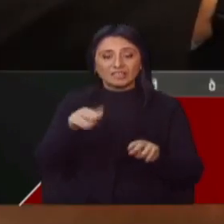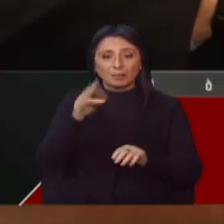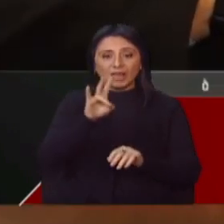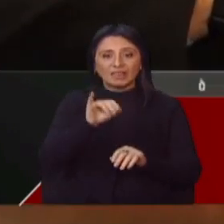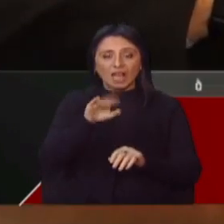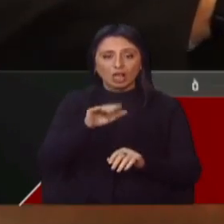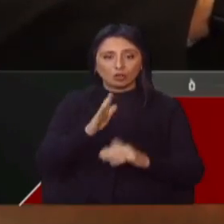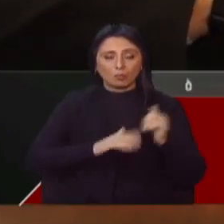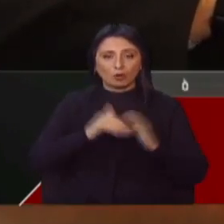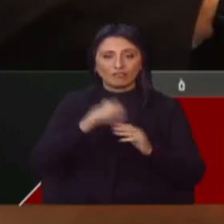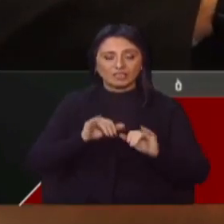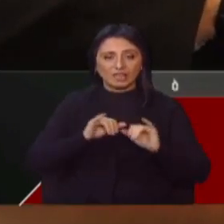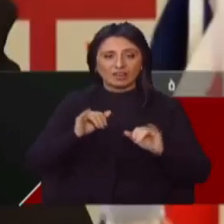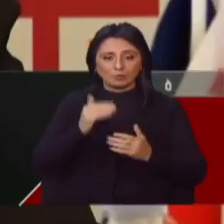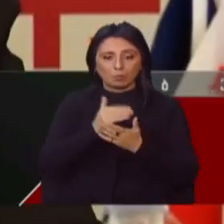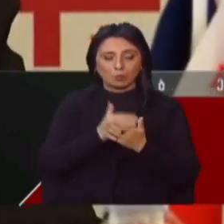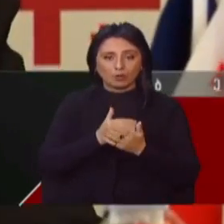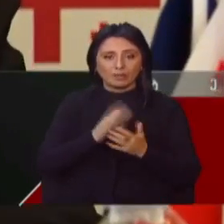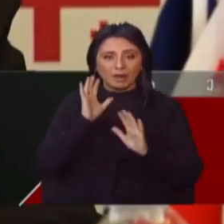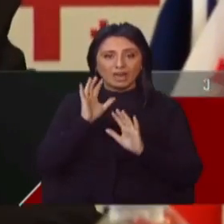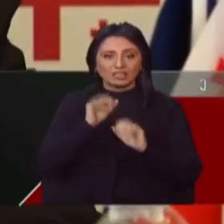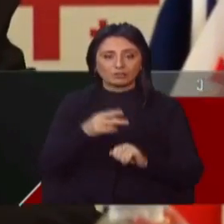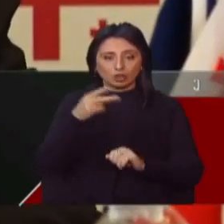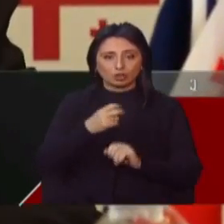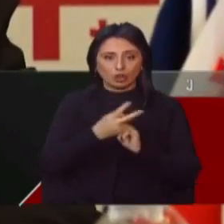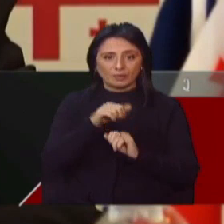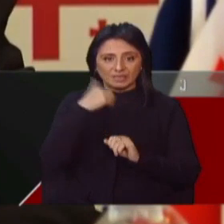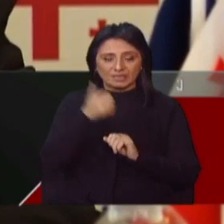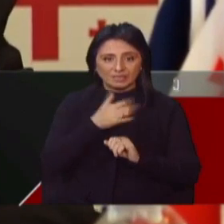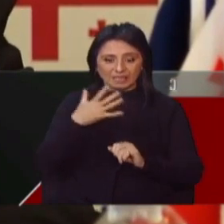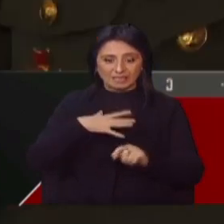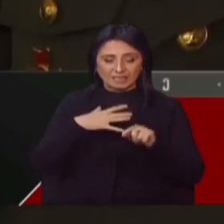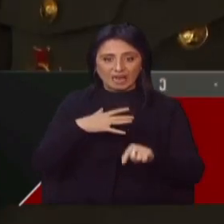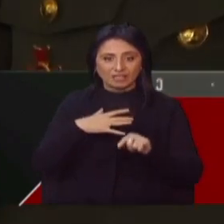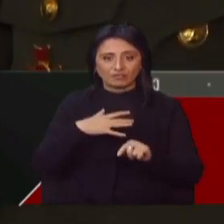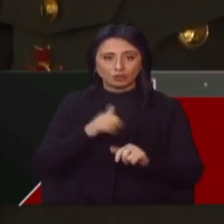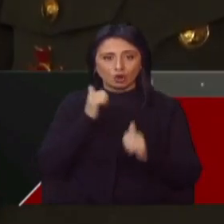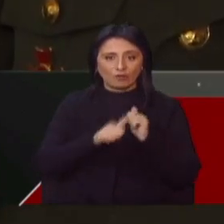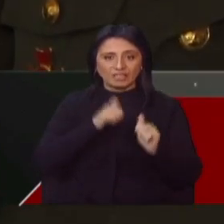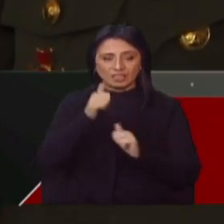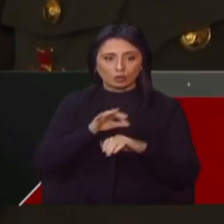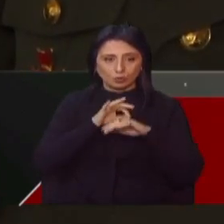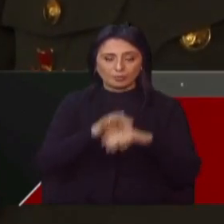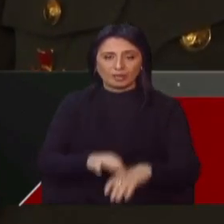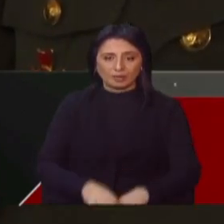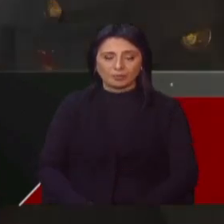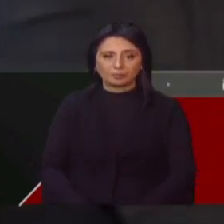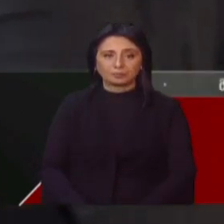ნატო-ს პროფესიული განვითარების პროგრამის მხარდაჭერით 2012 წლიდან საქართველოში ყოველწლიურად